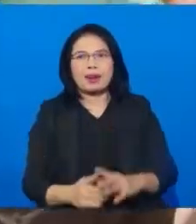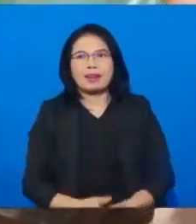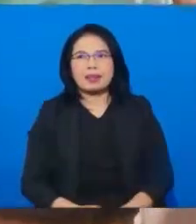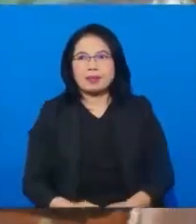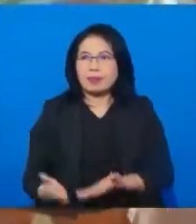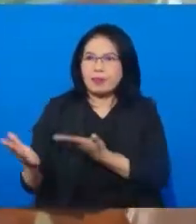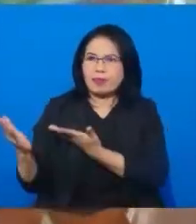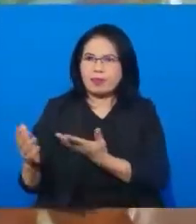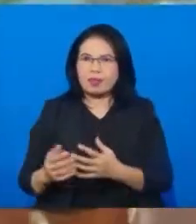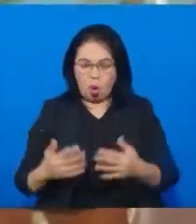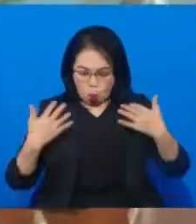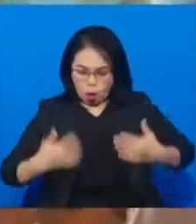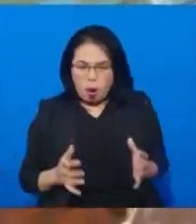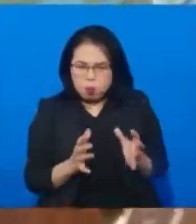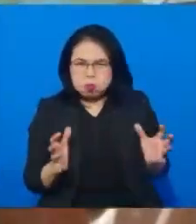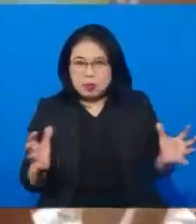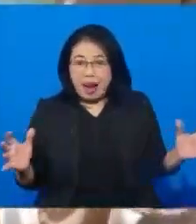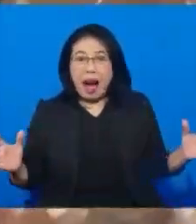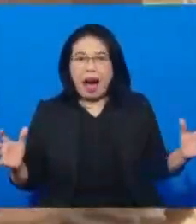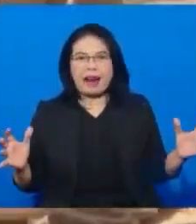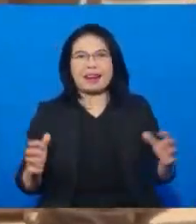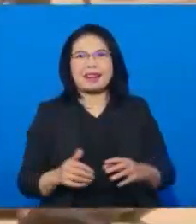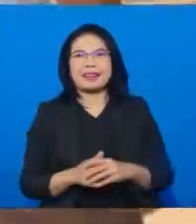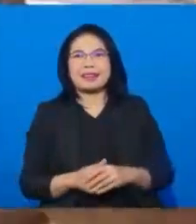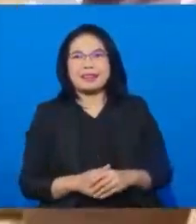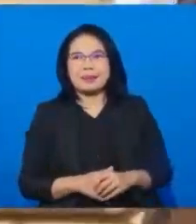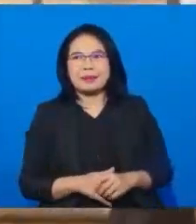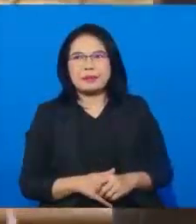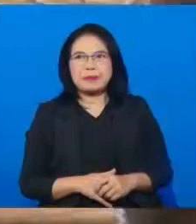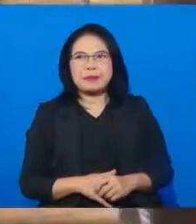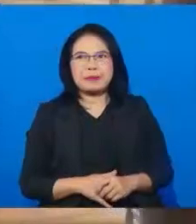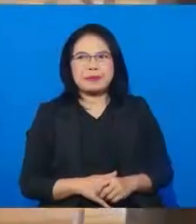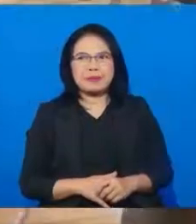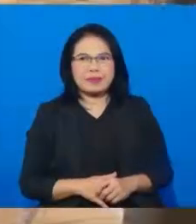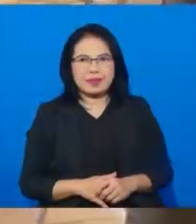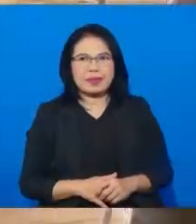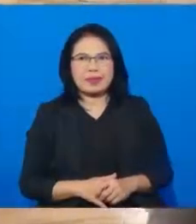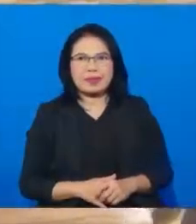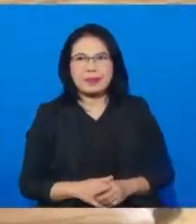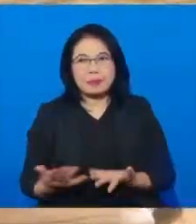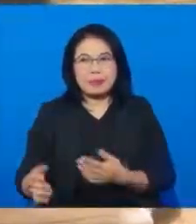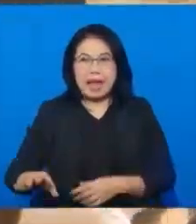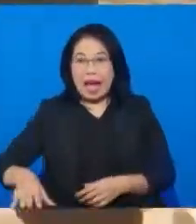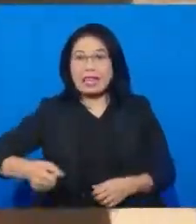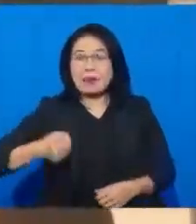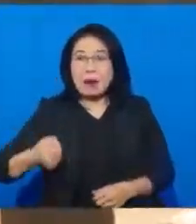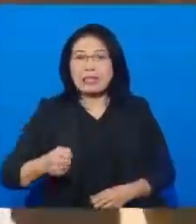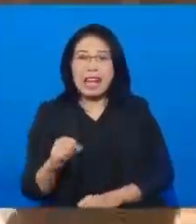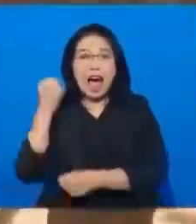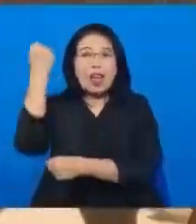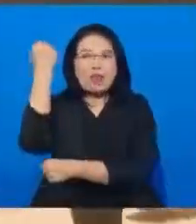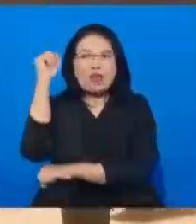Nah, inilah ratusan sapi jumbo dari berbagai daerah di Indonesia Minggu pagi yang mengikuti kontes sapi di Pasar Terpadu Tulung Agung, Jawa